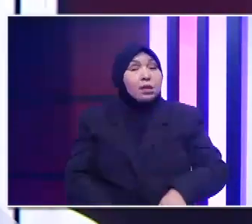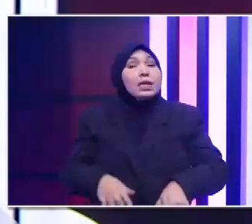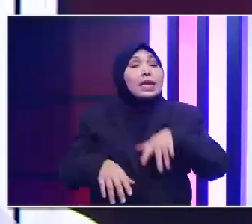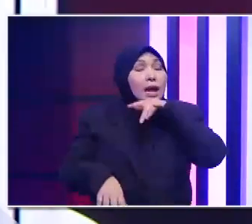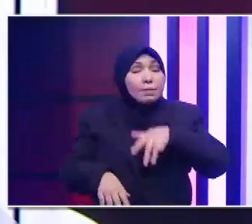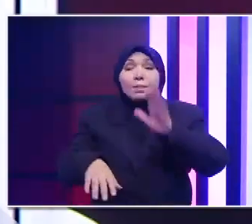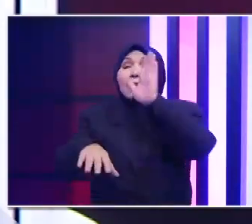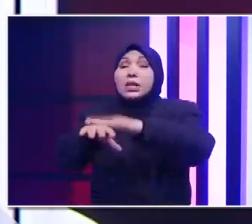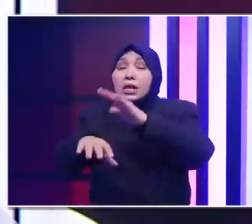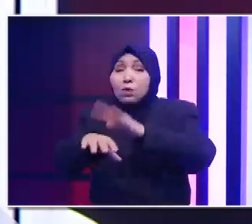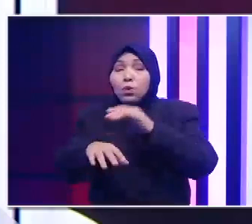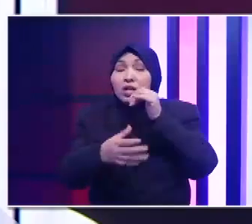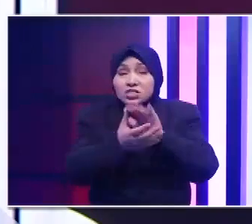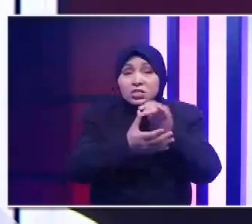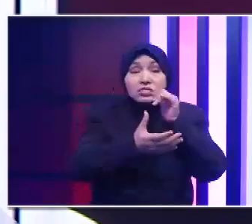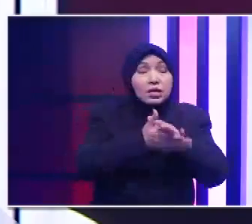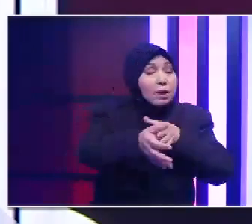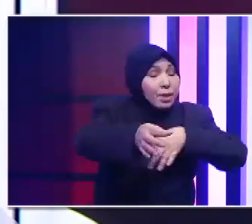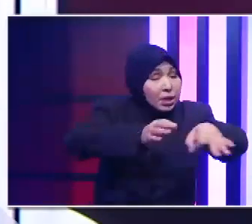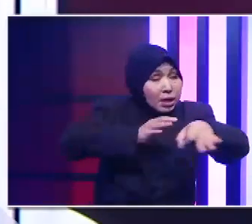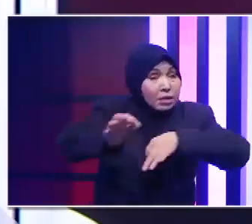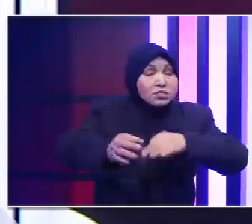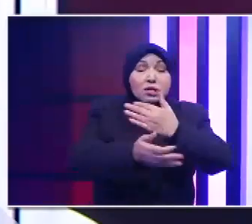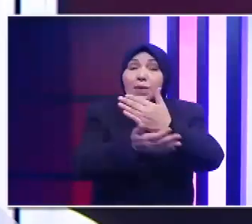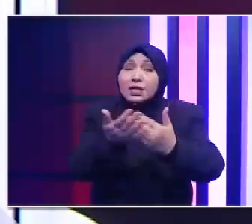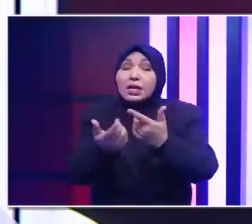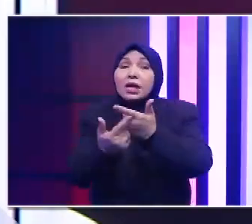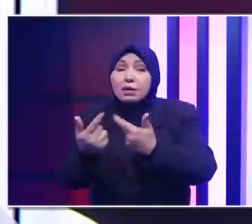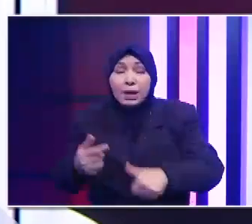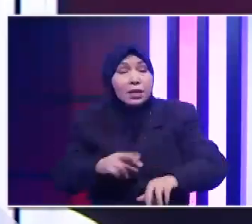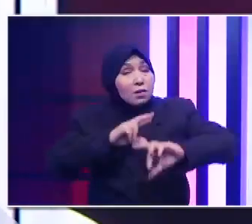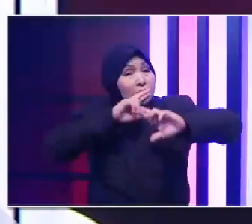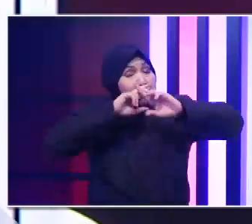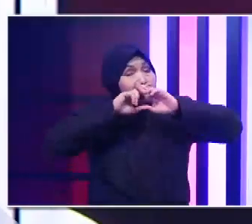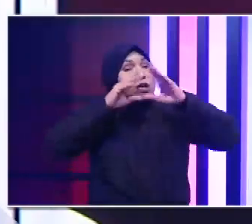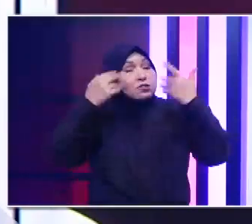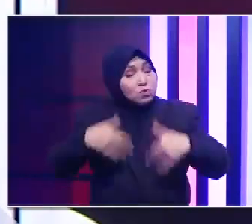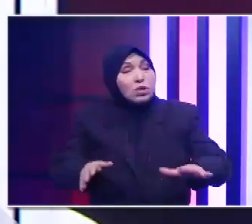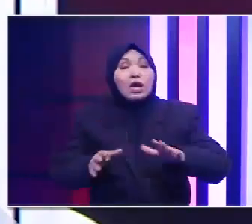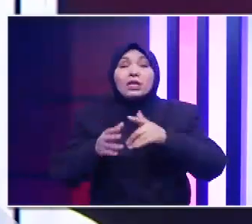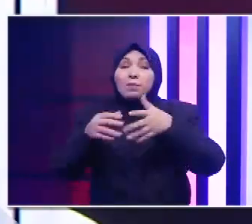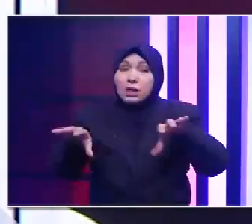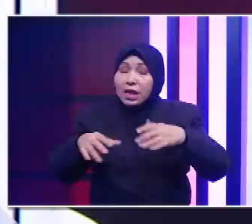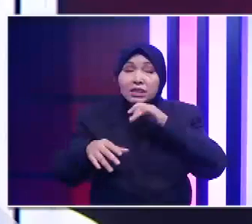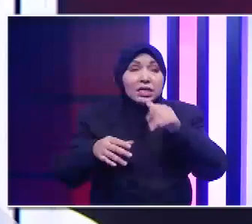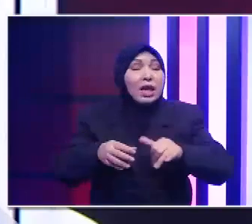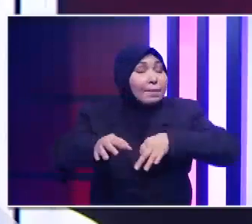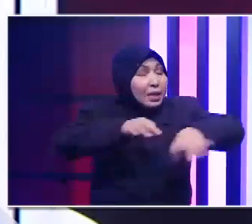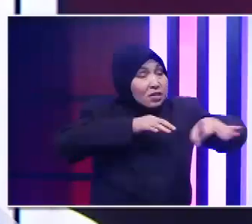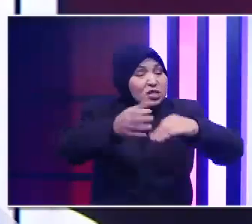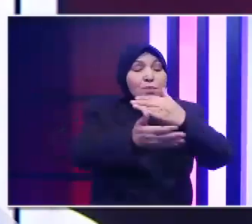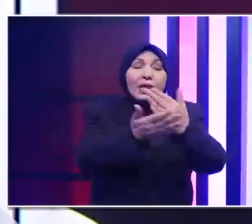isinya itu lalu menerangkan kepadanya sebahagian daripada razia yang telah dibukanya dan tidak menerangkan